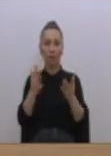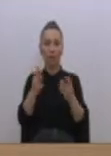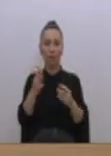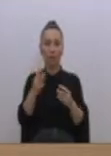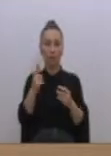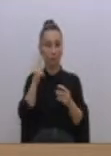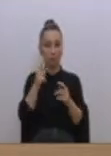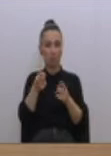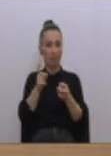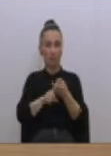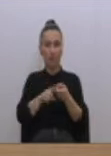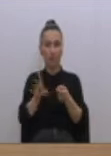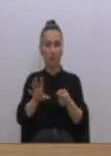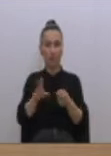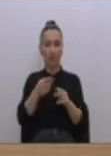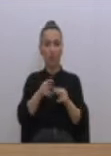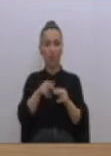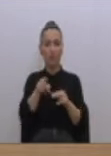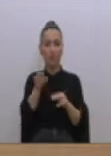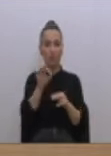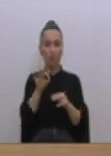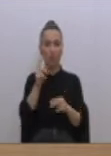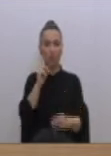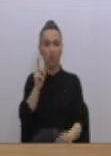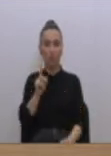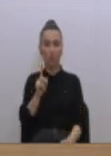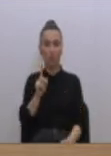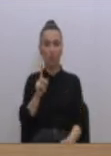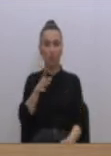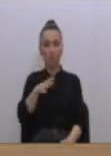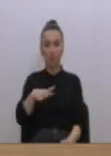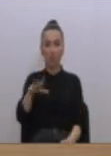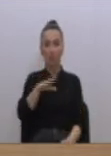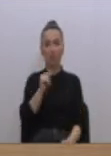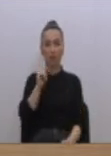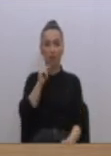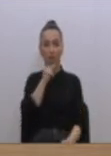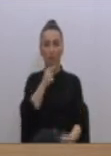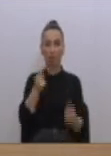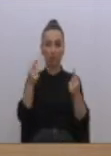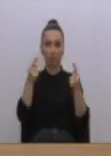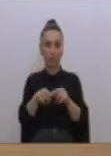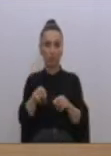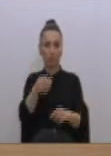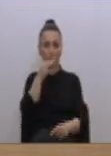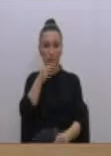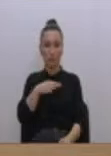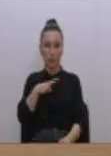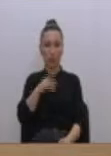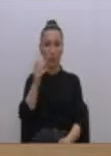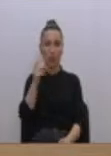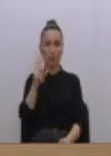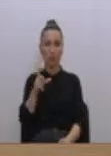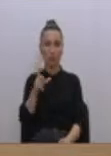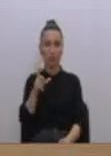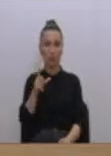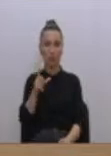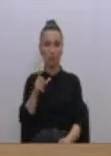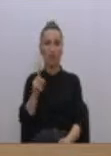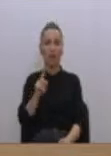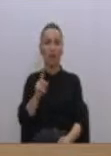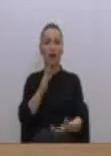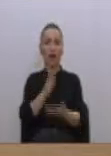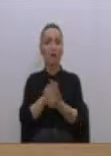მიანიშნებს იმისკენ, რომ საქართველოს ეკონომიკა ჩამოიშლება, როგორც კობახიძემ. რა